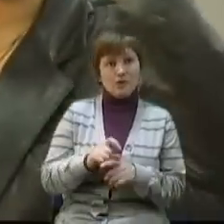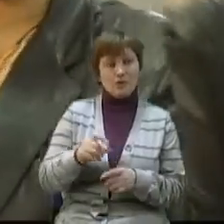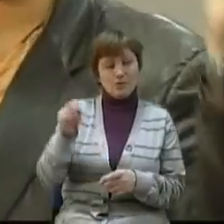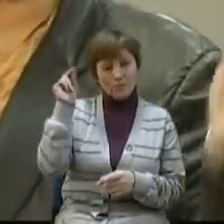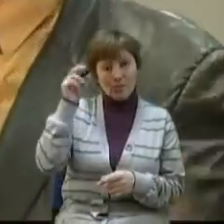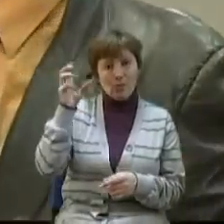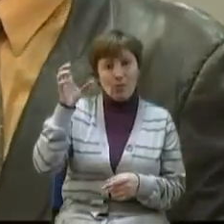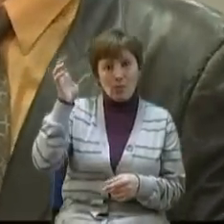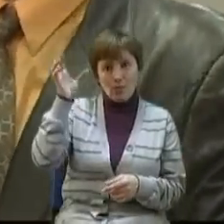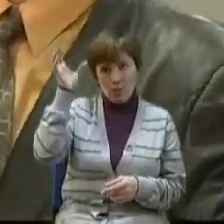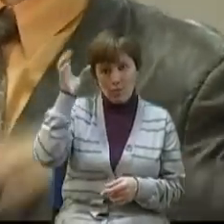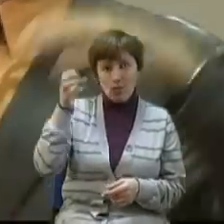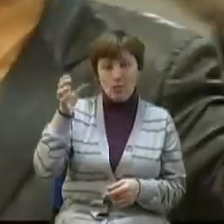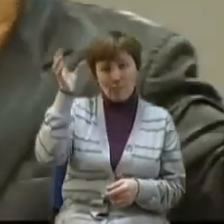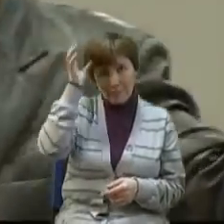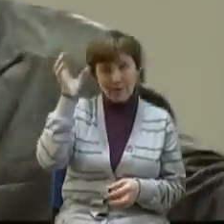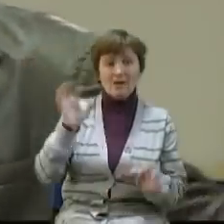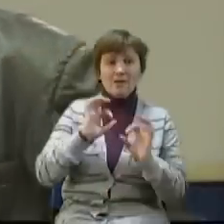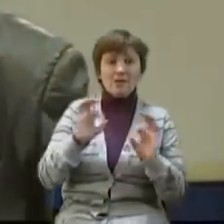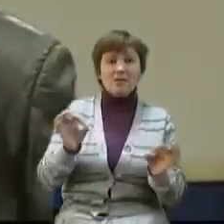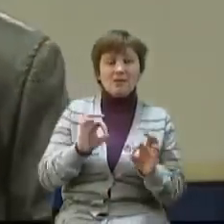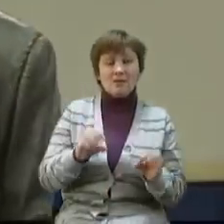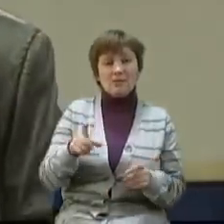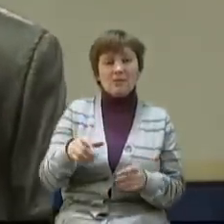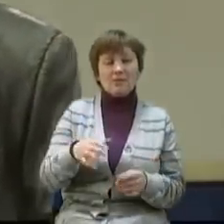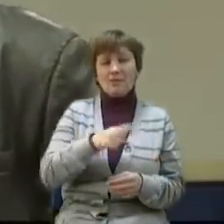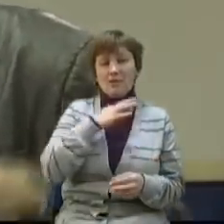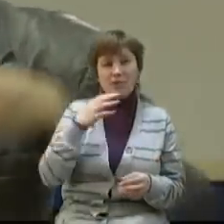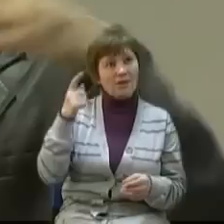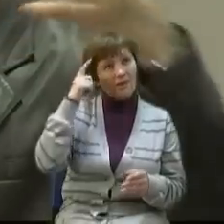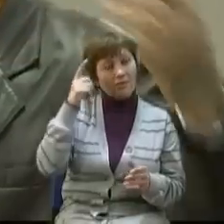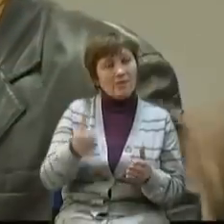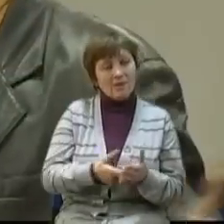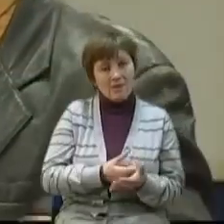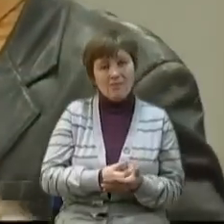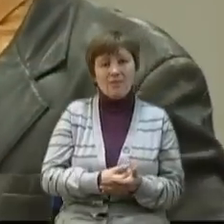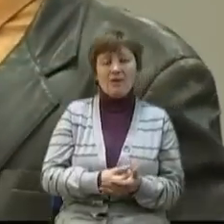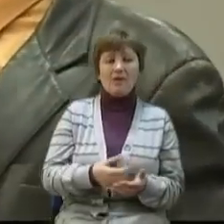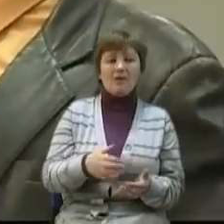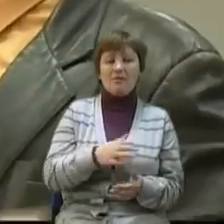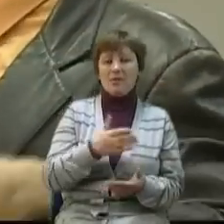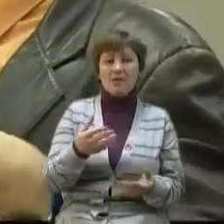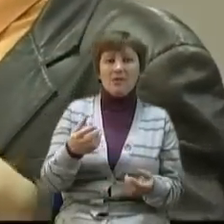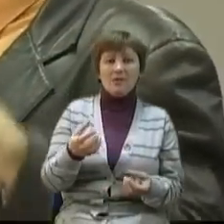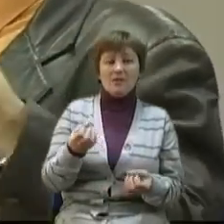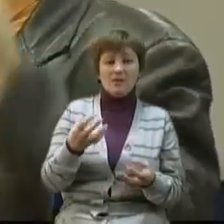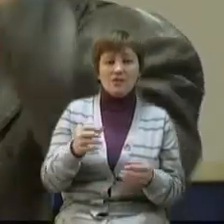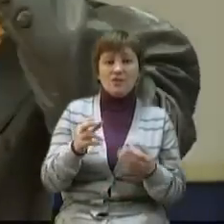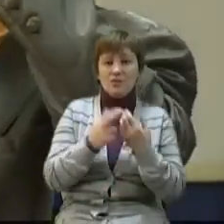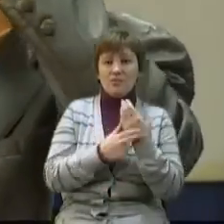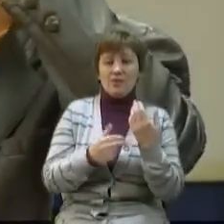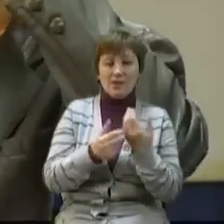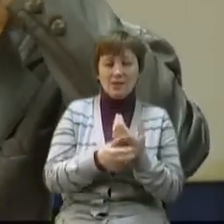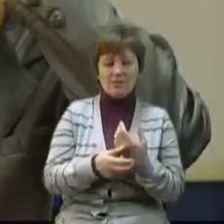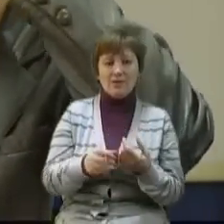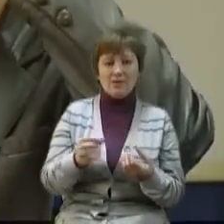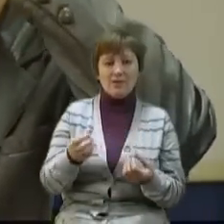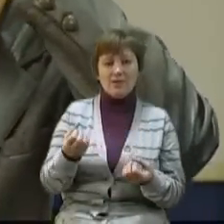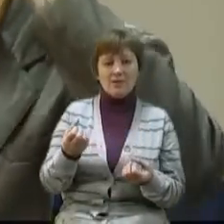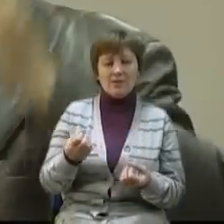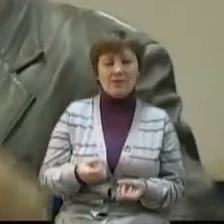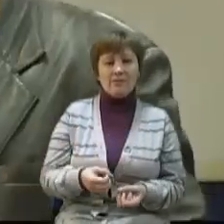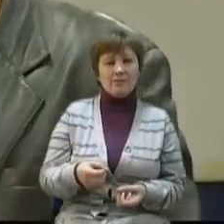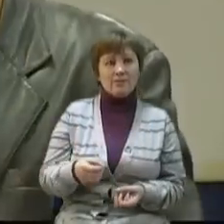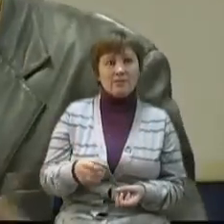это категория вечности, мы много не понимаем в Библии, мы Троицу не сильно понимаем. И я думаю, надо как-то